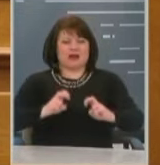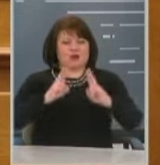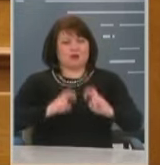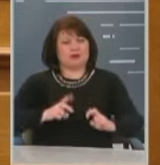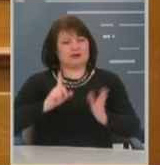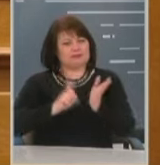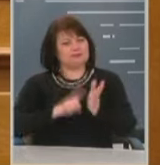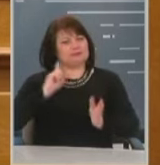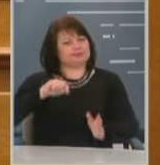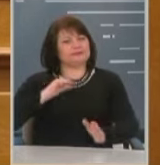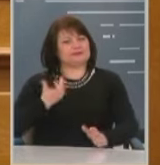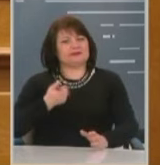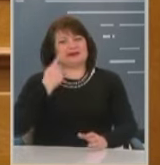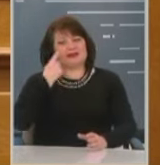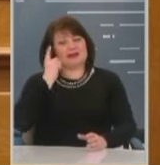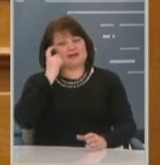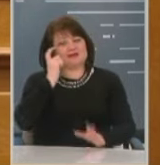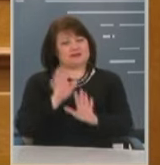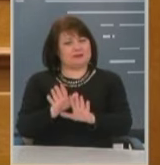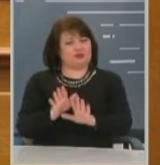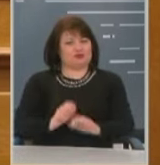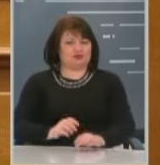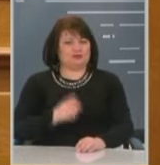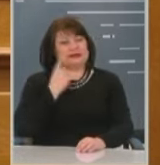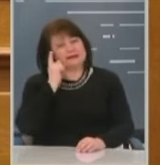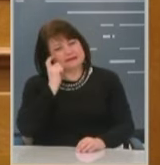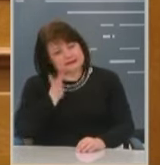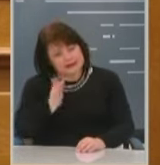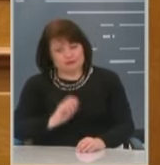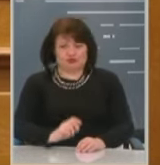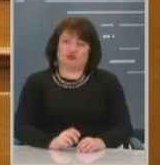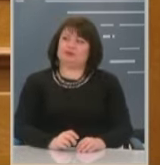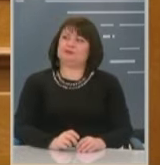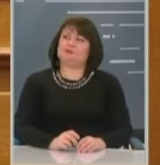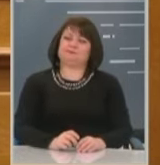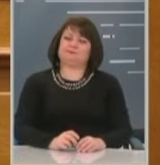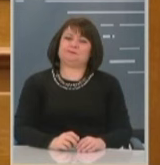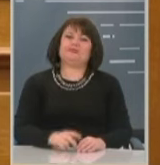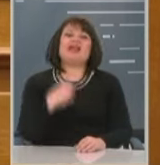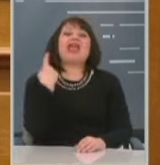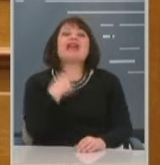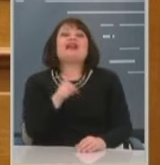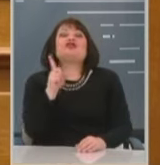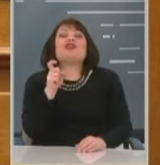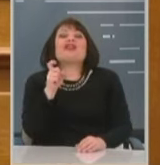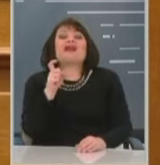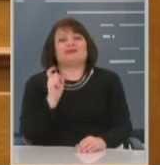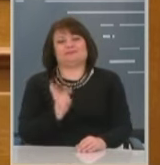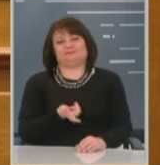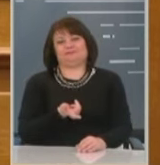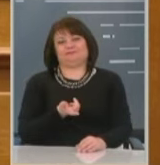επιλήψιμα? Για μαντέψτε. Για μαντέψτε. Τα 110.